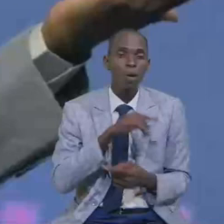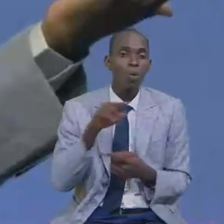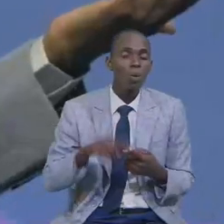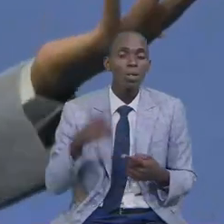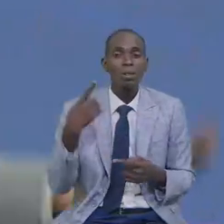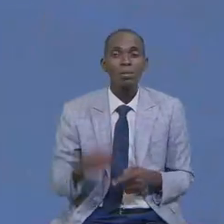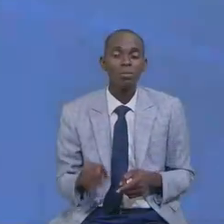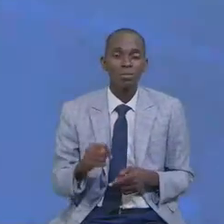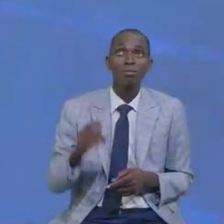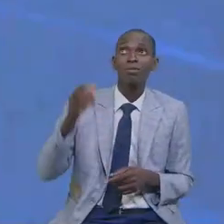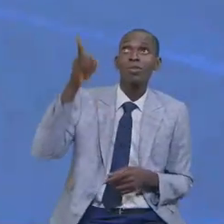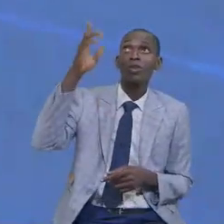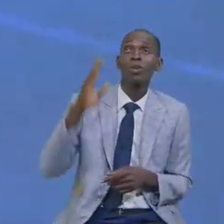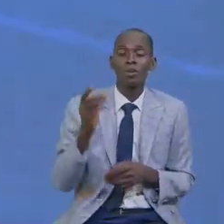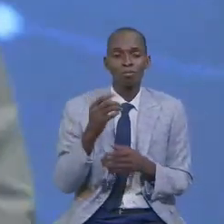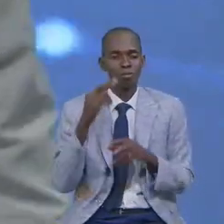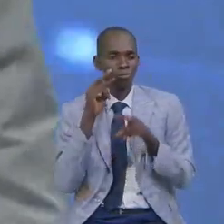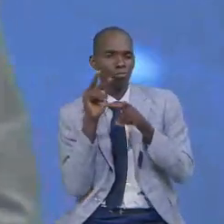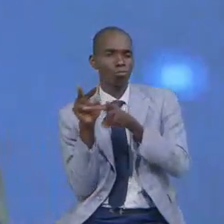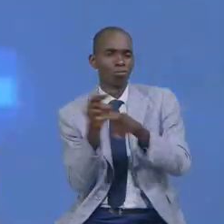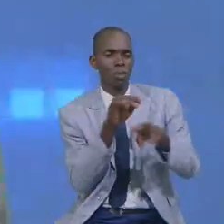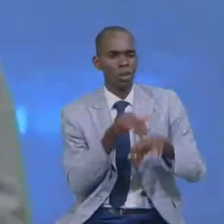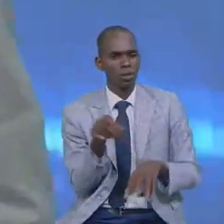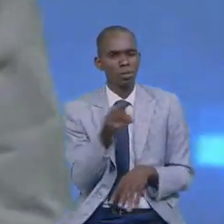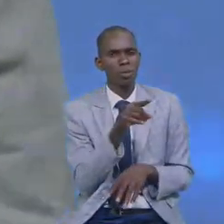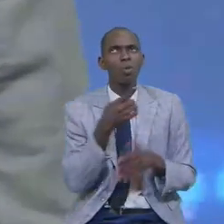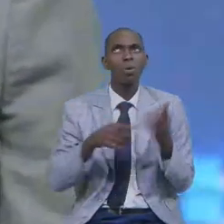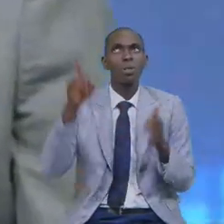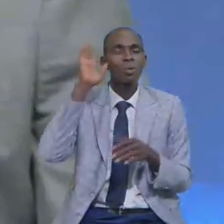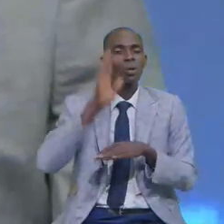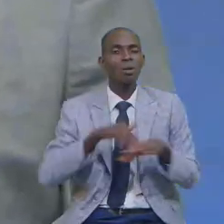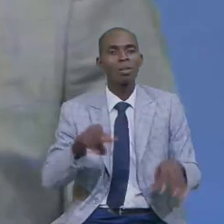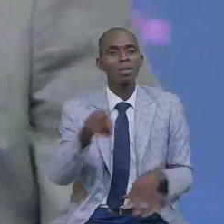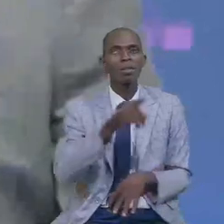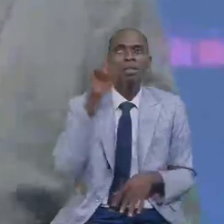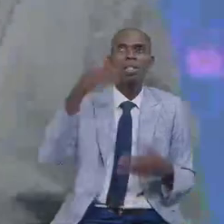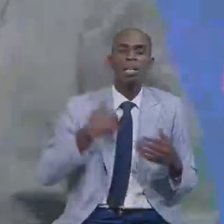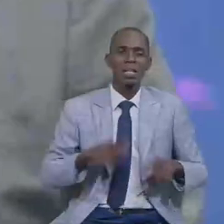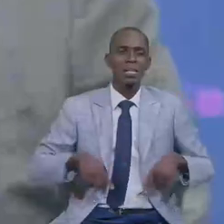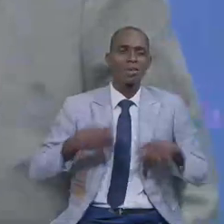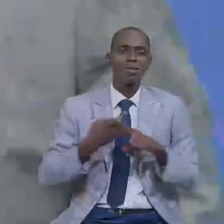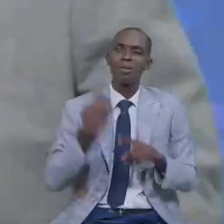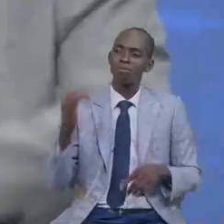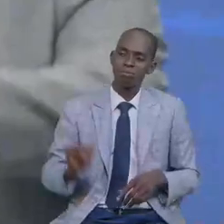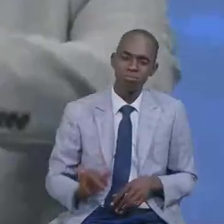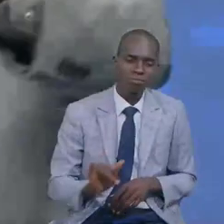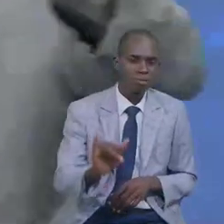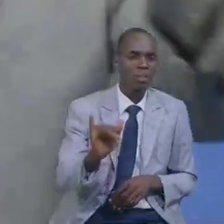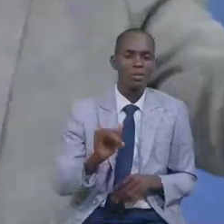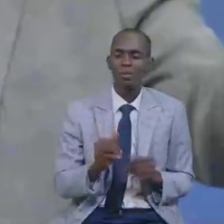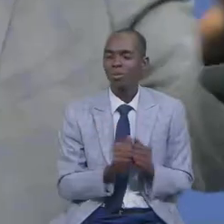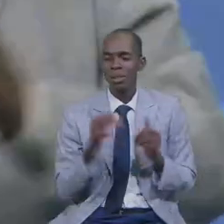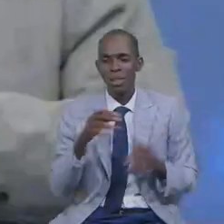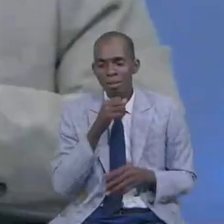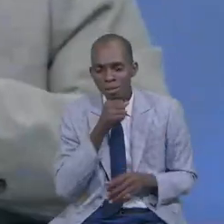te regarde, qu'est-ce qu'il, comment il peut t'appeler? L'ancien des jours de toute l'éternité, sans âge, sans limite, il